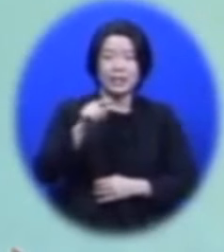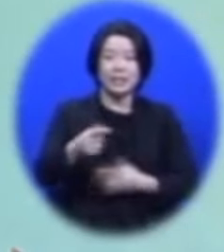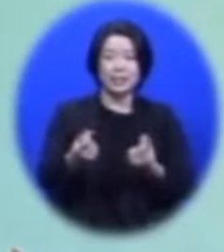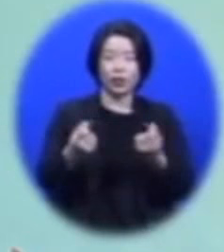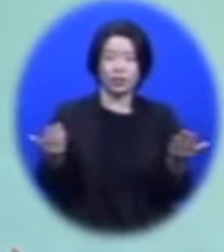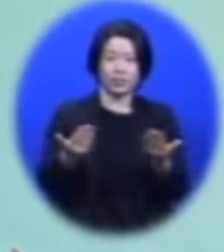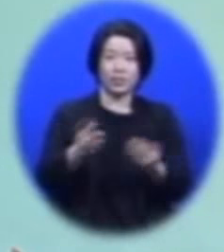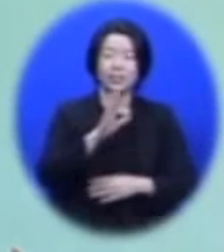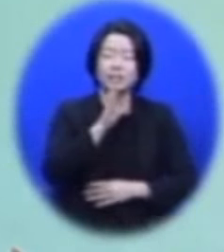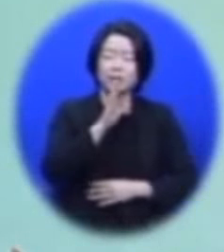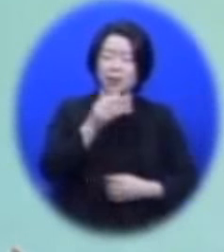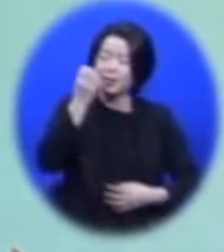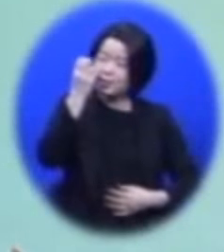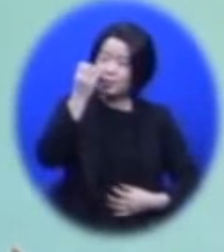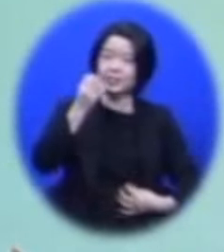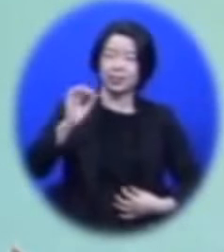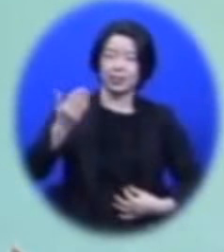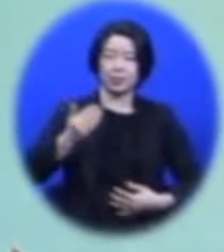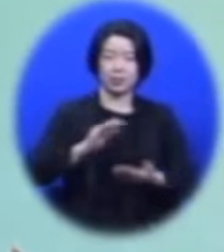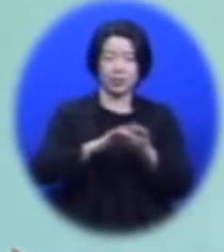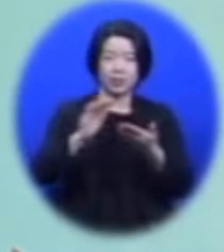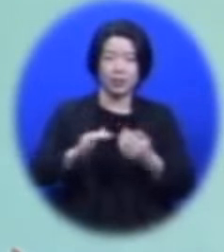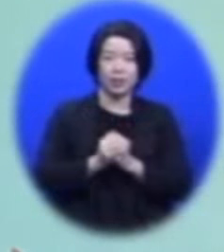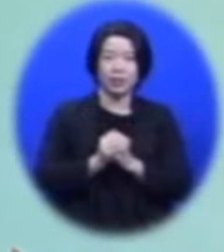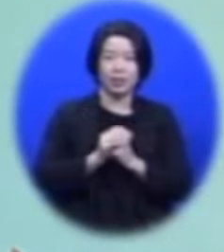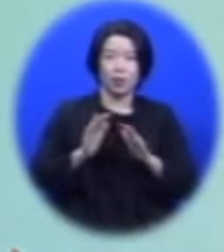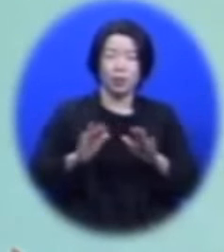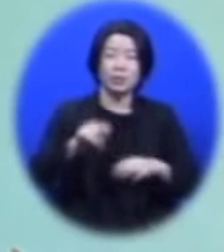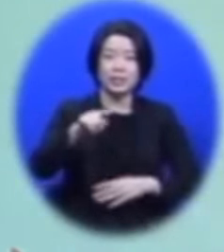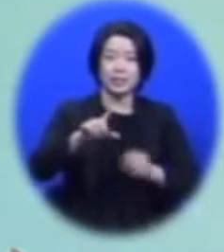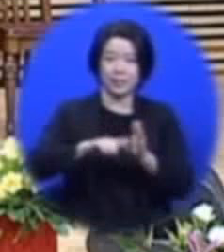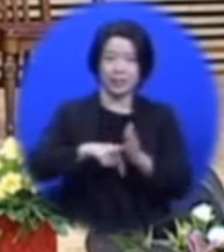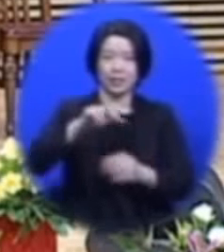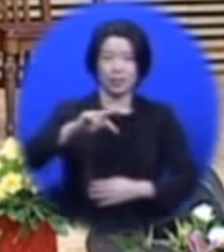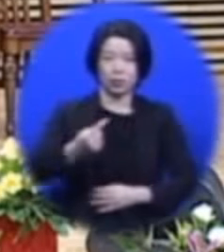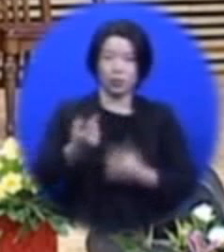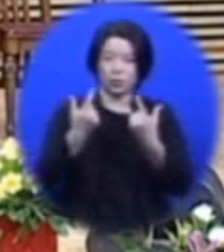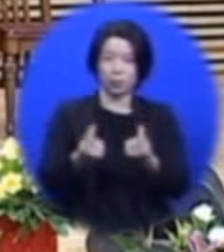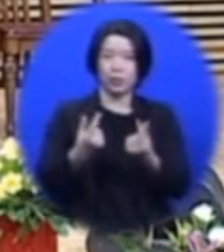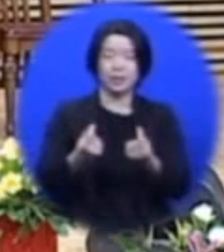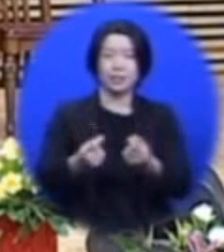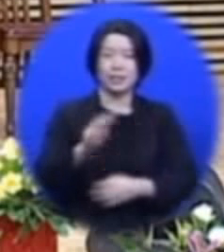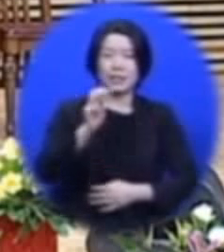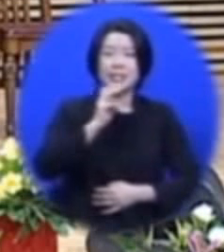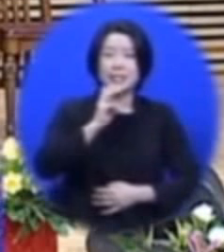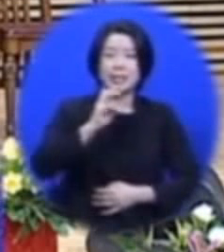정말 신기하기도 합니다. 오늘 이 시간에도 똑같이 30분의